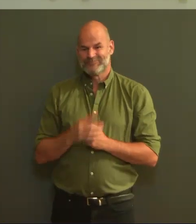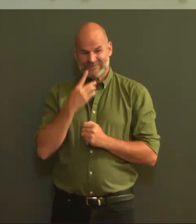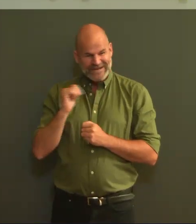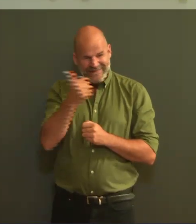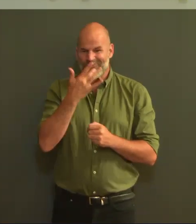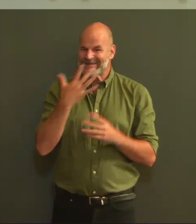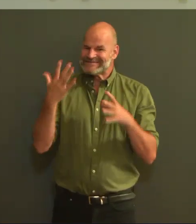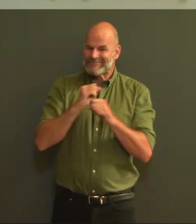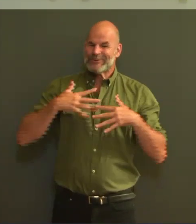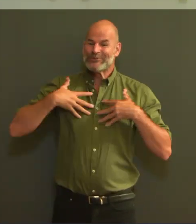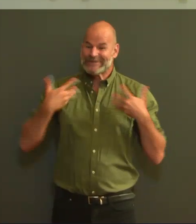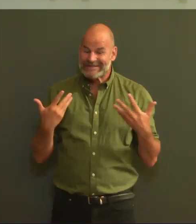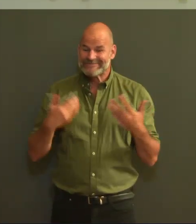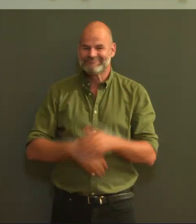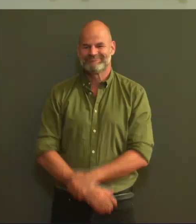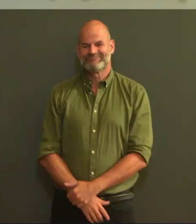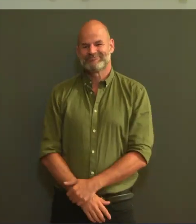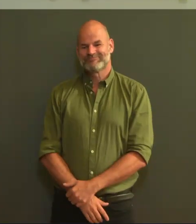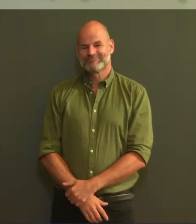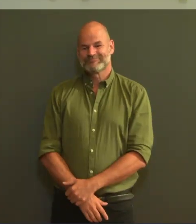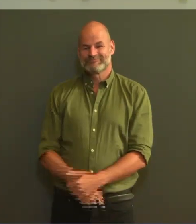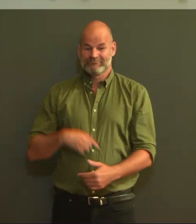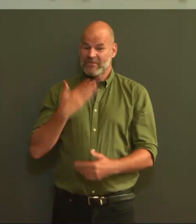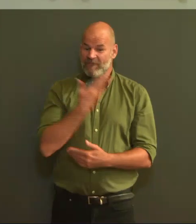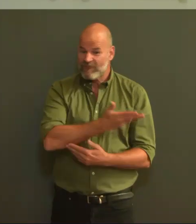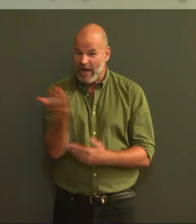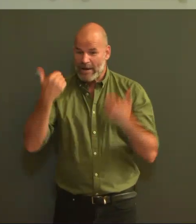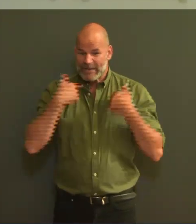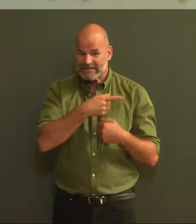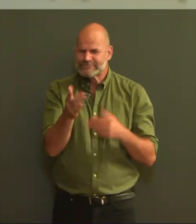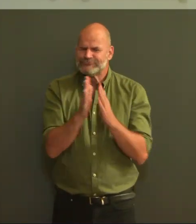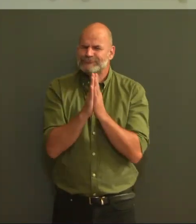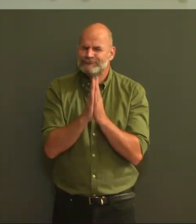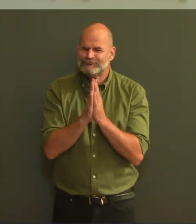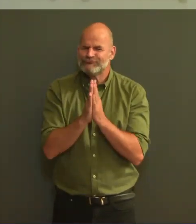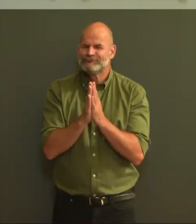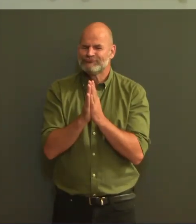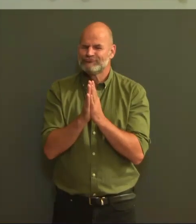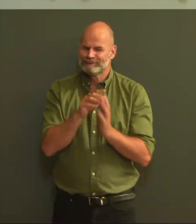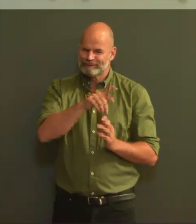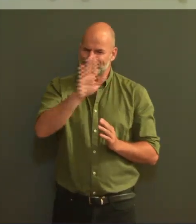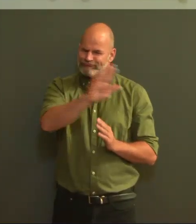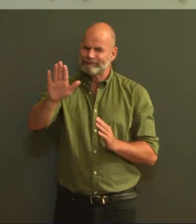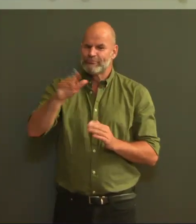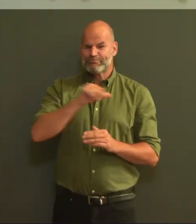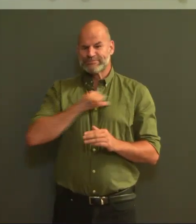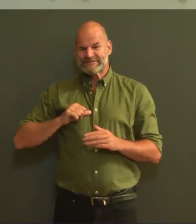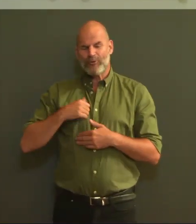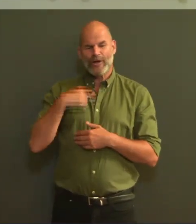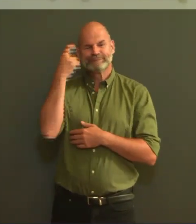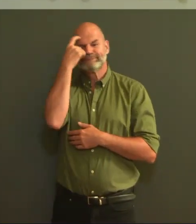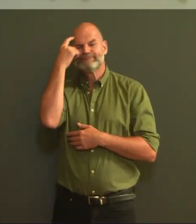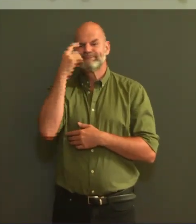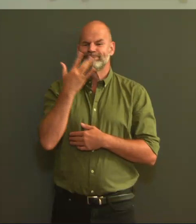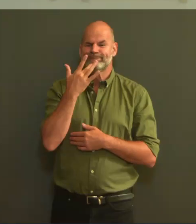We nodigen iedereen uit om zijn of haar persoonlijke motivatie, zijn persoonlijke reden om deze 6 gouden regels te blijven volhouden te